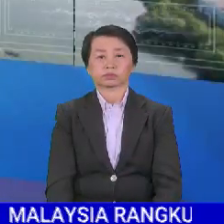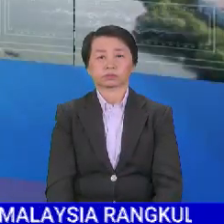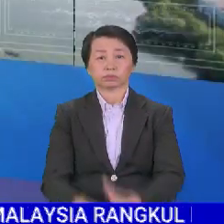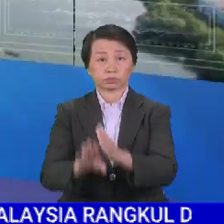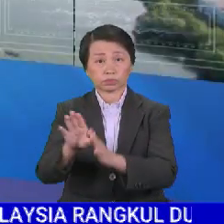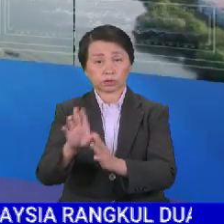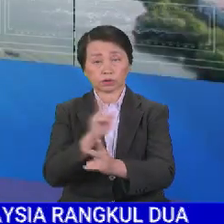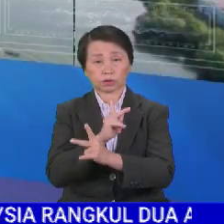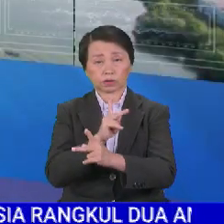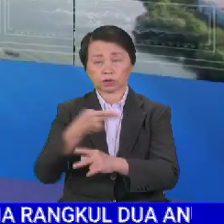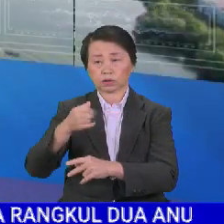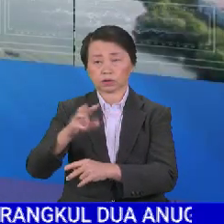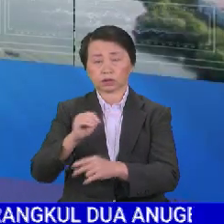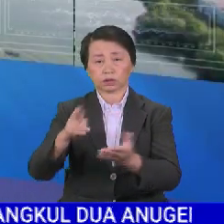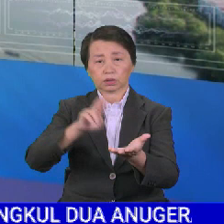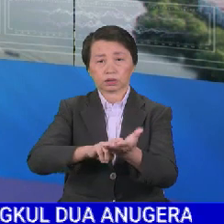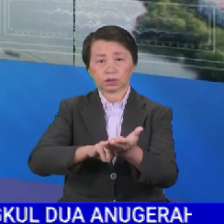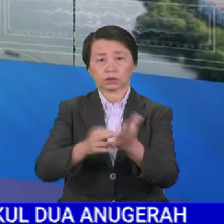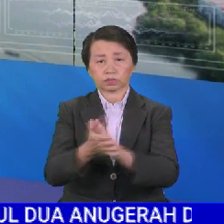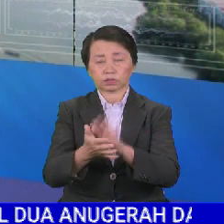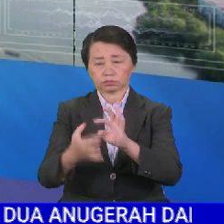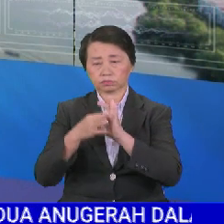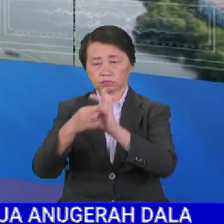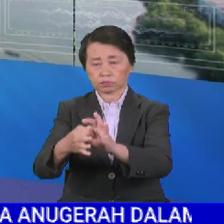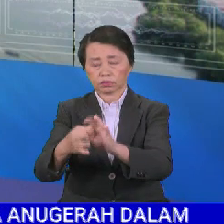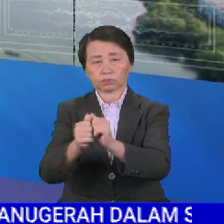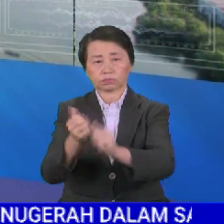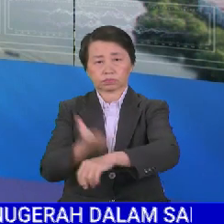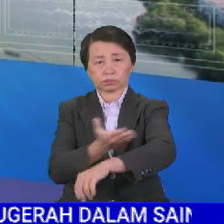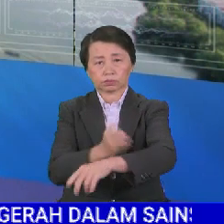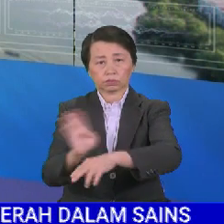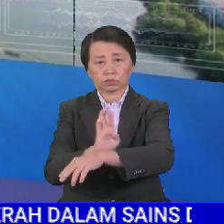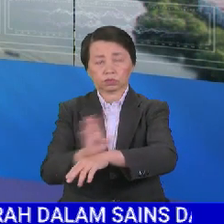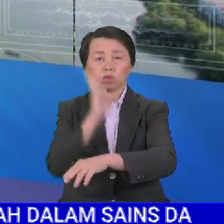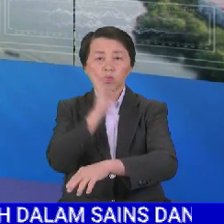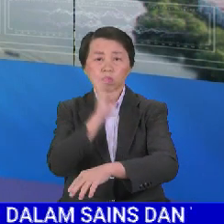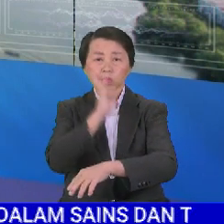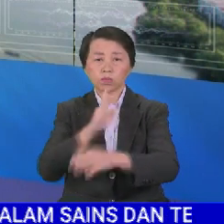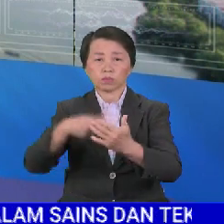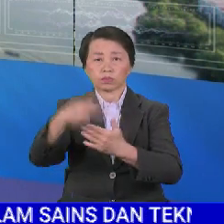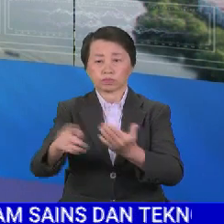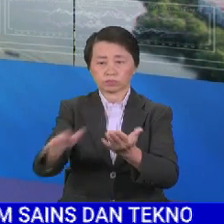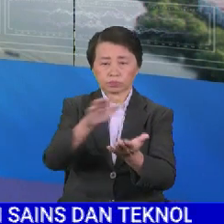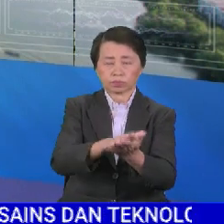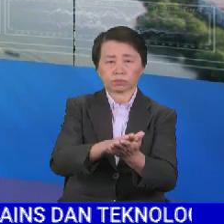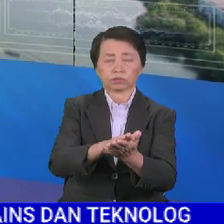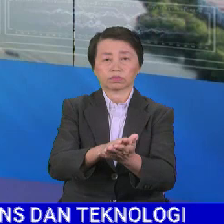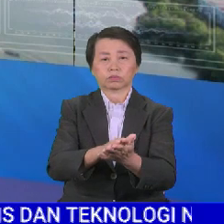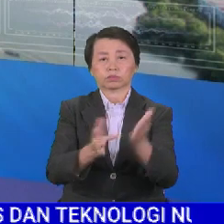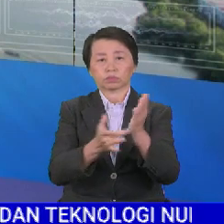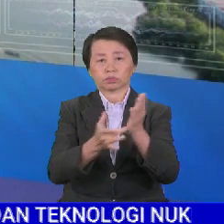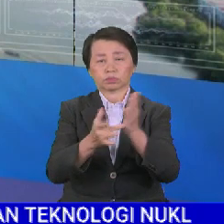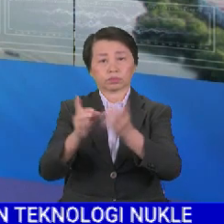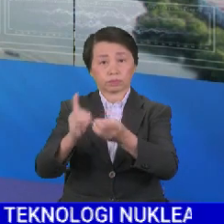Pertubuhan Kasih Hawa dan Jabatan Pendaftar Negara menjalin kerjasama strategik memperkasa usahawan wanita melalui program adaptasi teknologi